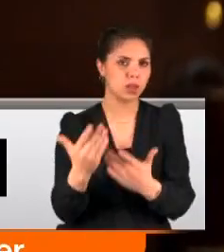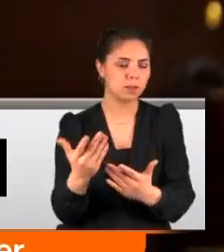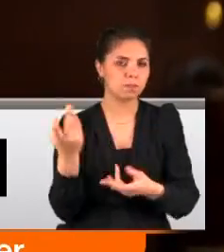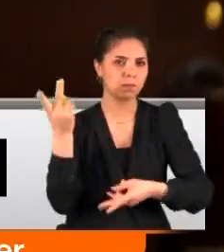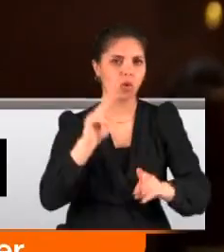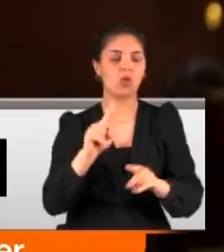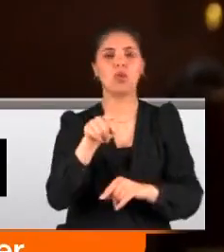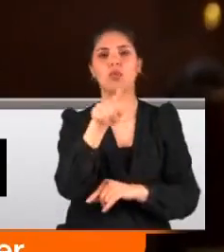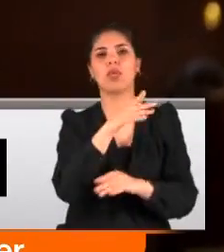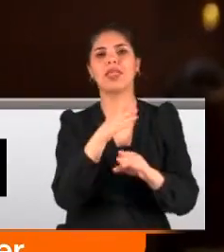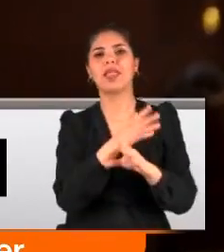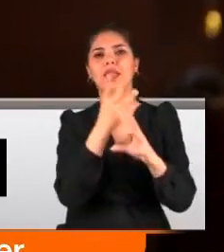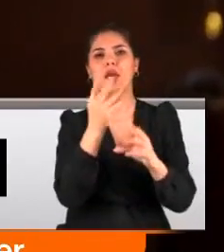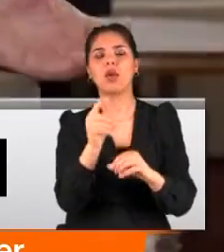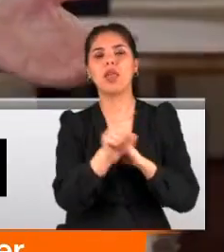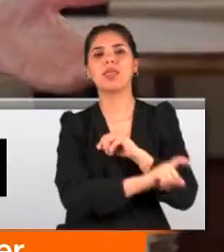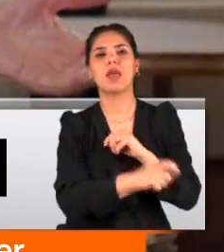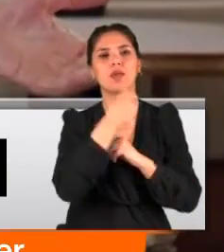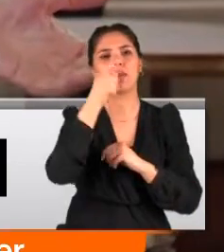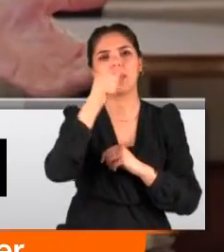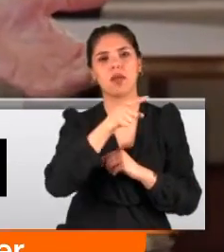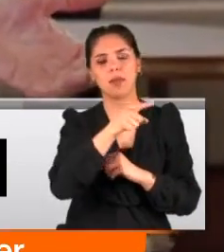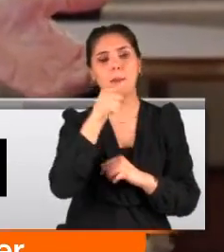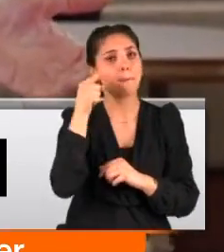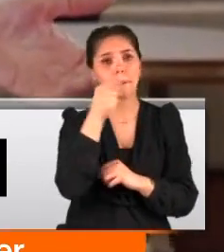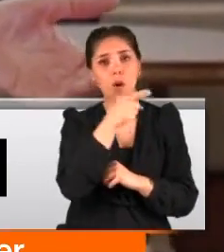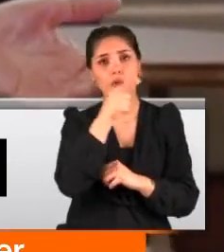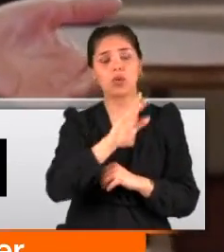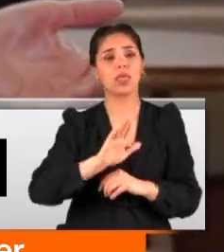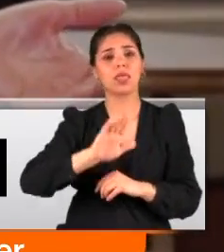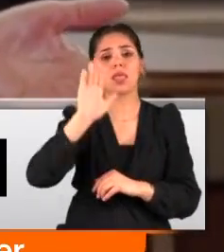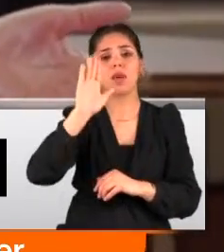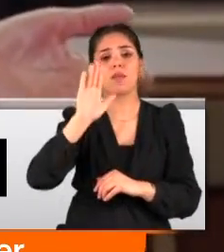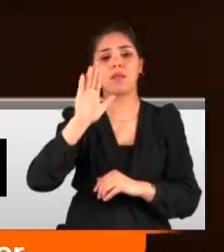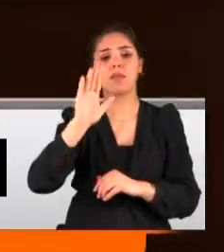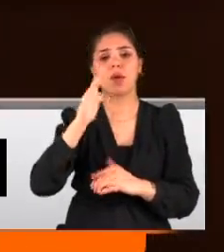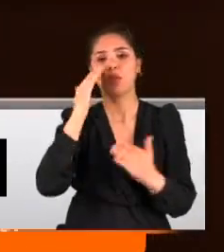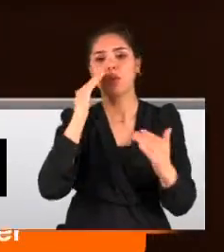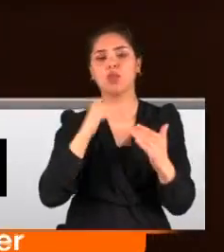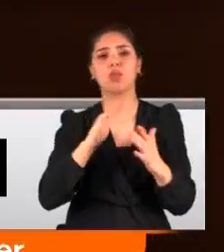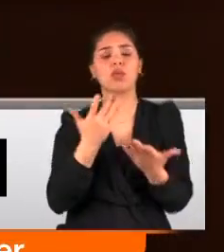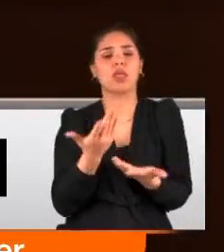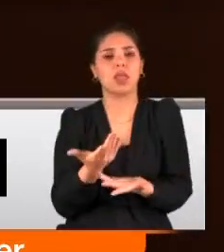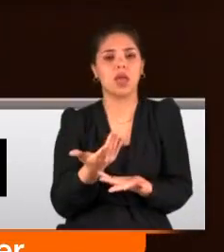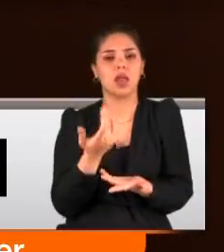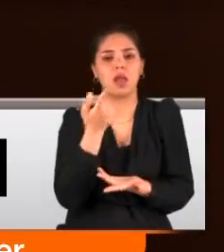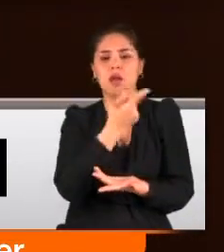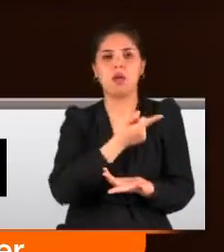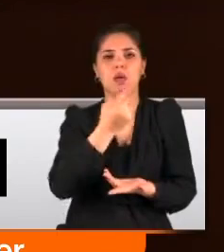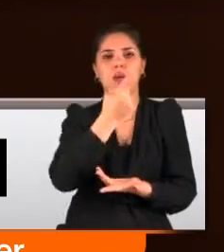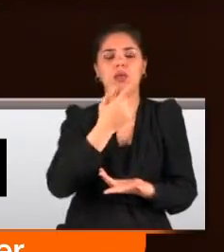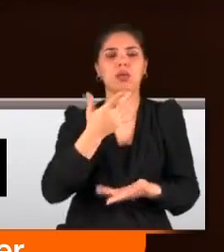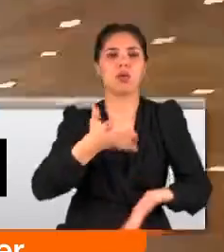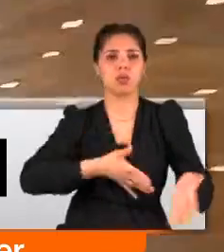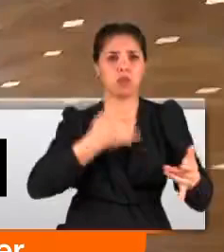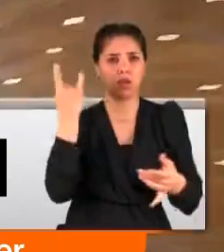ölümüne neden olan bir teröristtir. Onun demokrasiye aykırı bir yanı yok ki. Sokaklarda elini kolunu sallaya